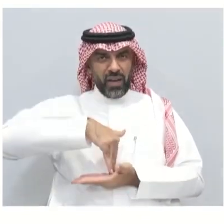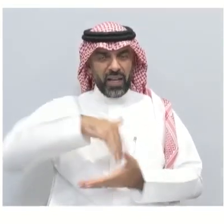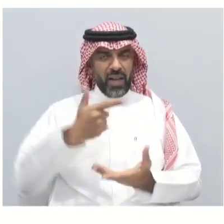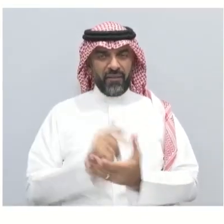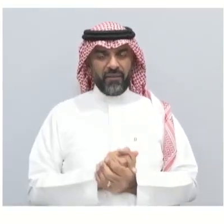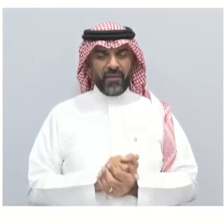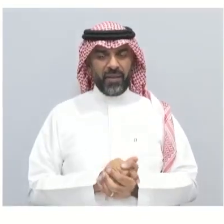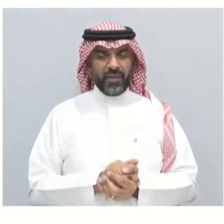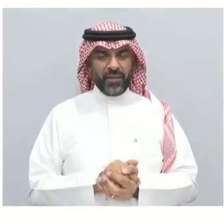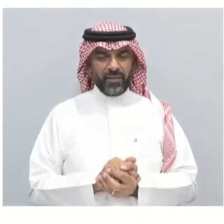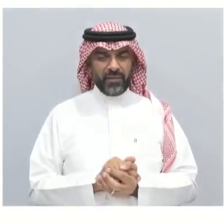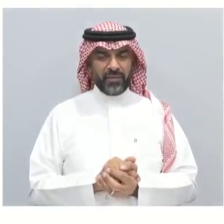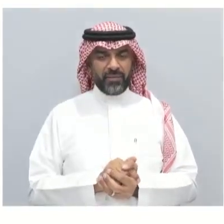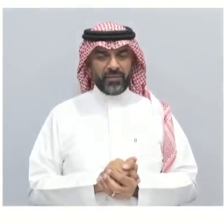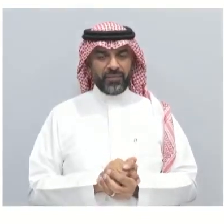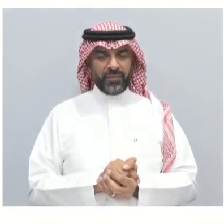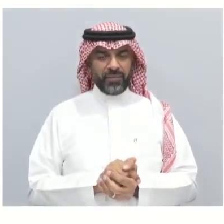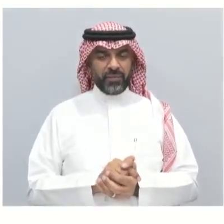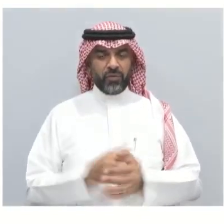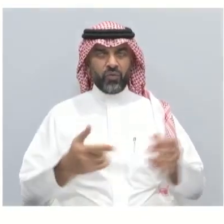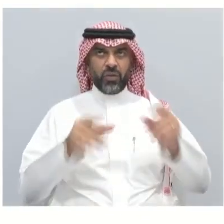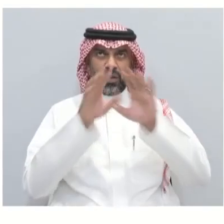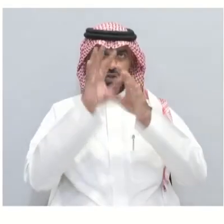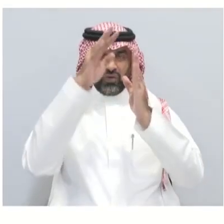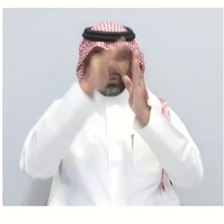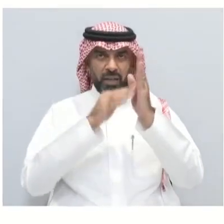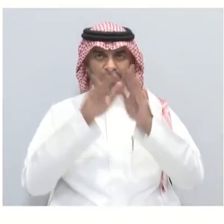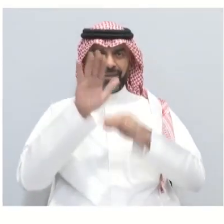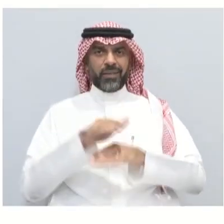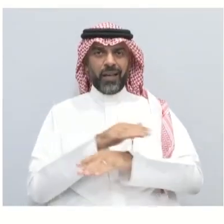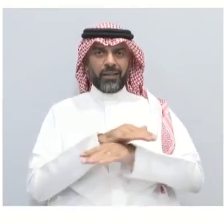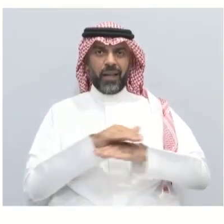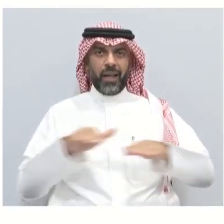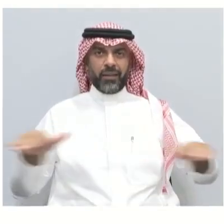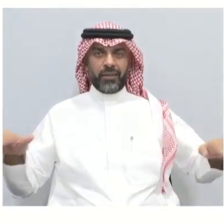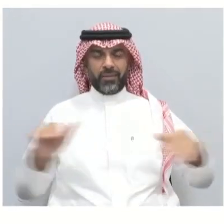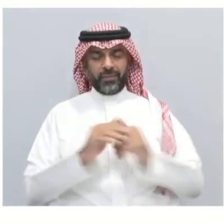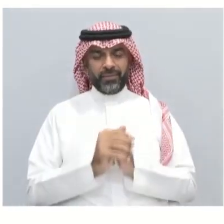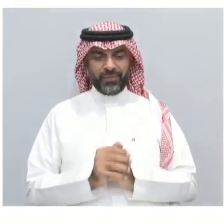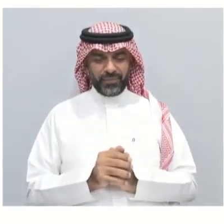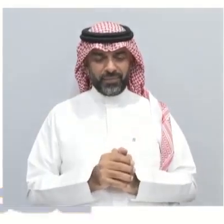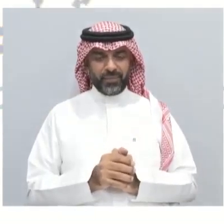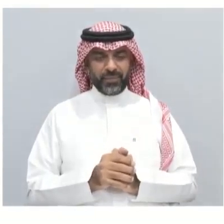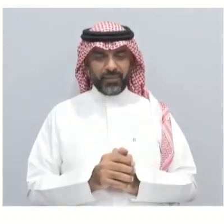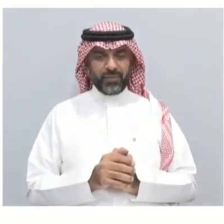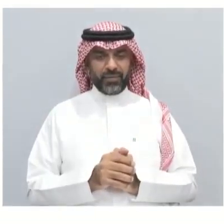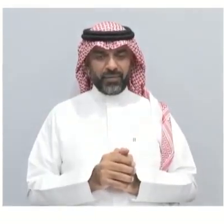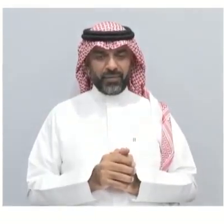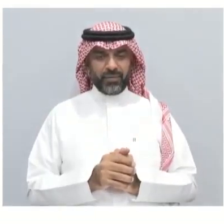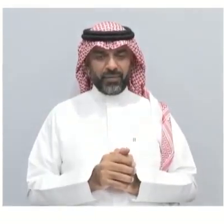البوتوم بوردر سيتم وضع خط او حد للنص الذي قمنا بتحديده بهذه